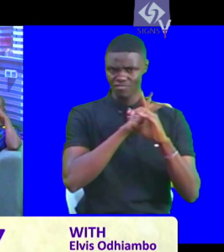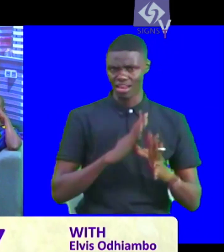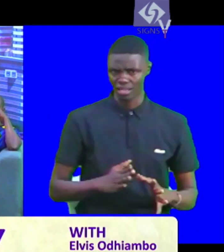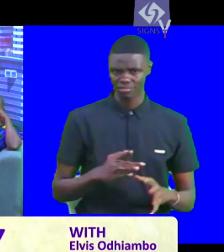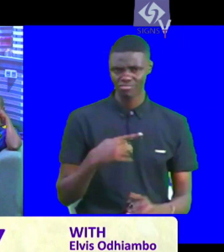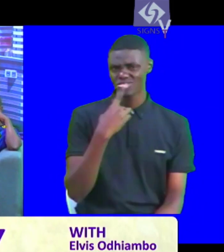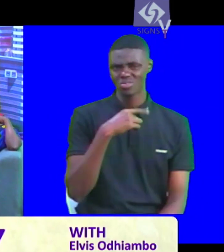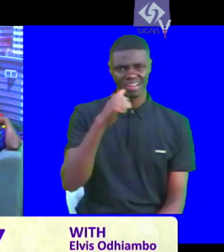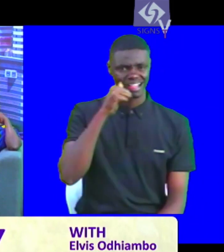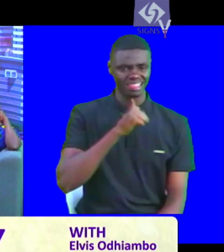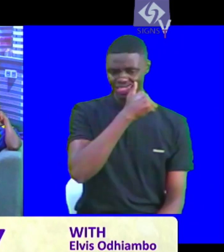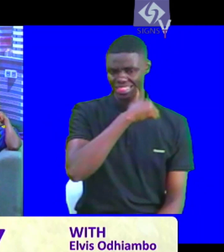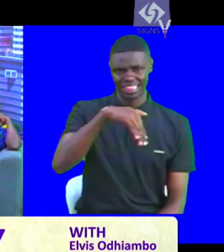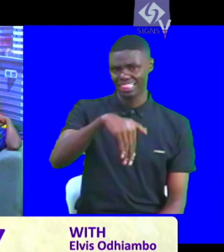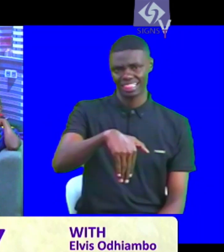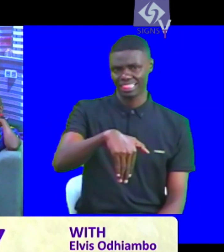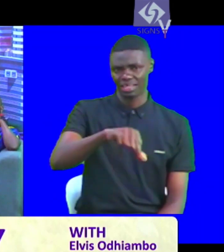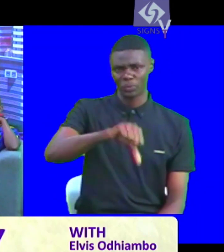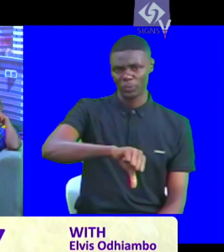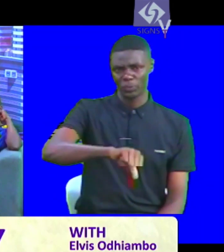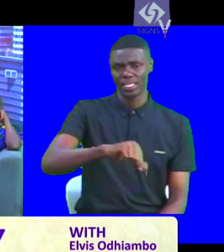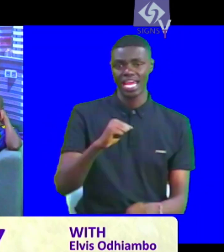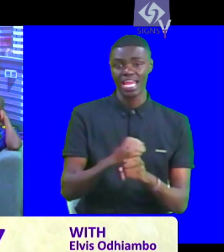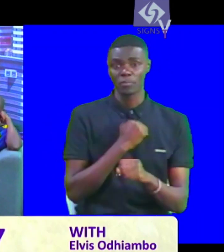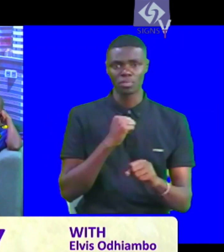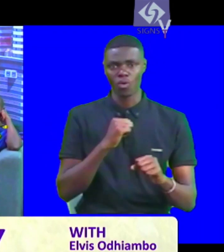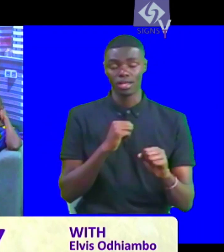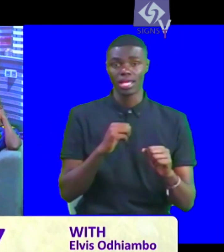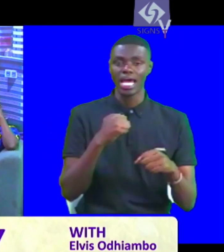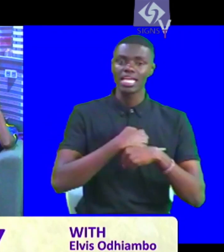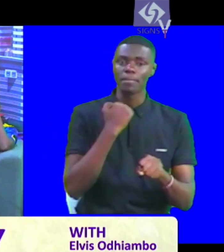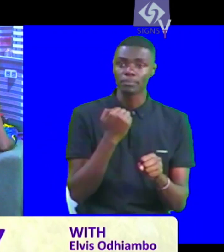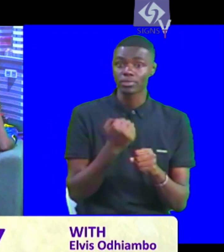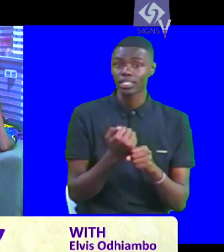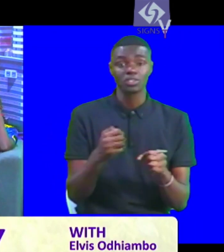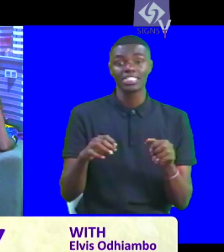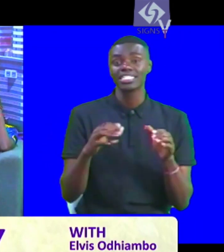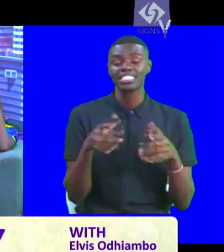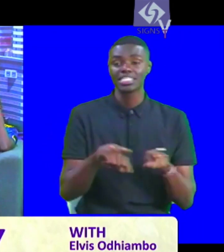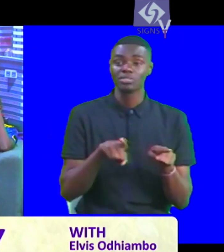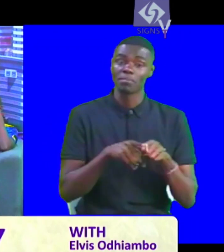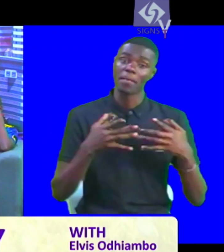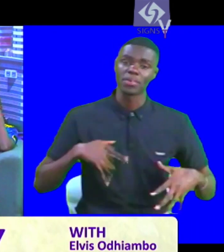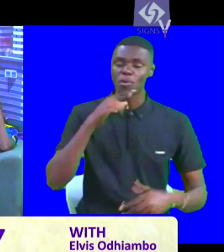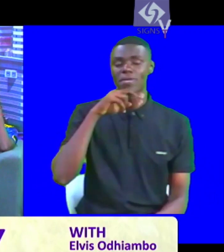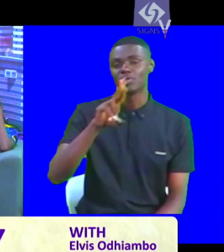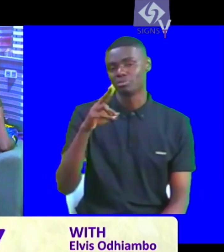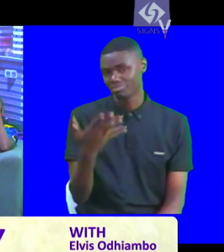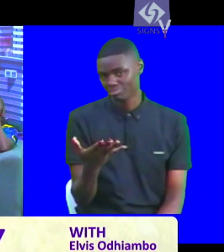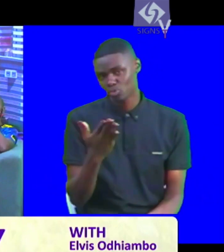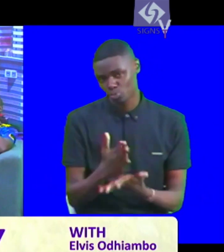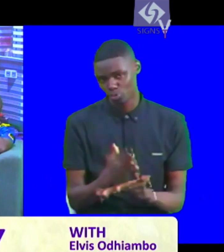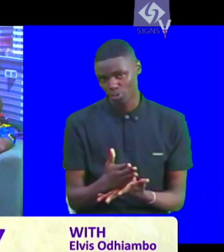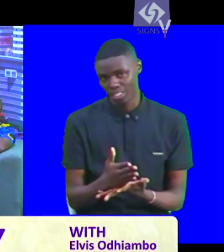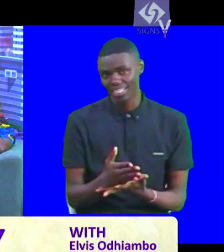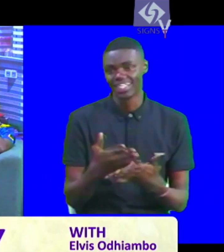ukiwa na madivenda na wenye hawezi kuwa wanachunga team, wanakufanya unakuwa anafanya unakuwa ni kama watu wa